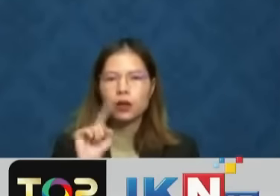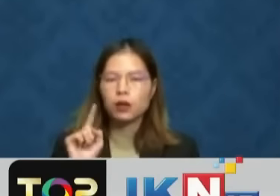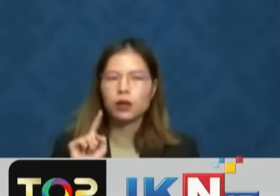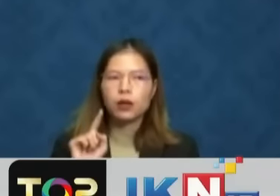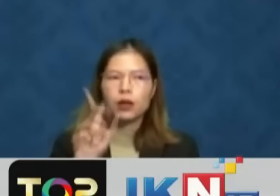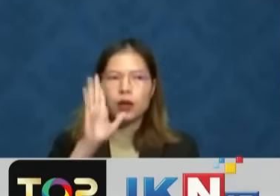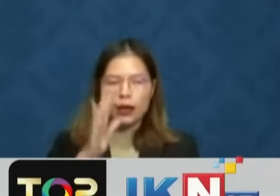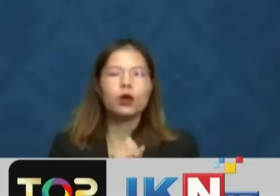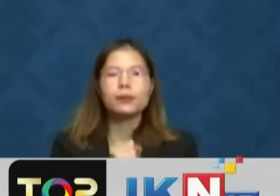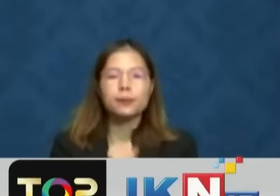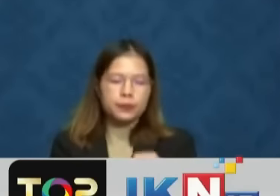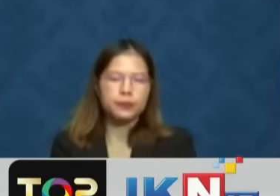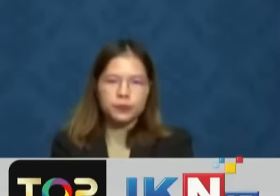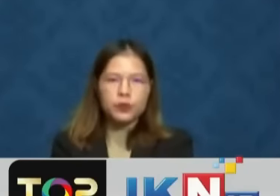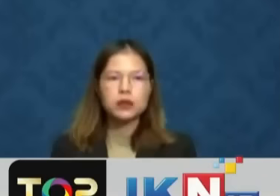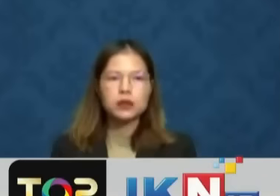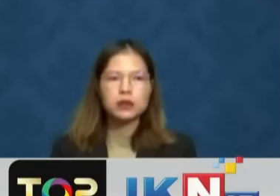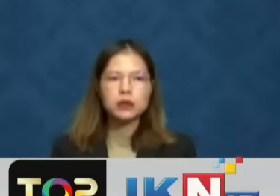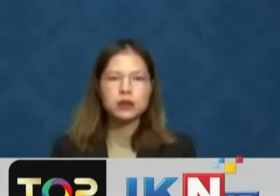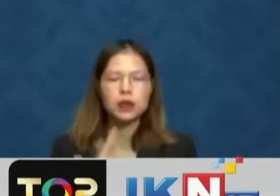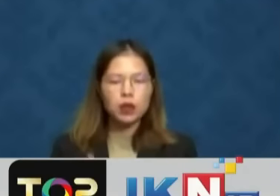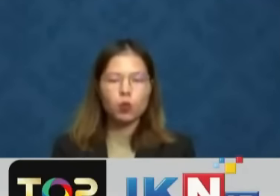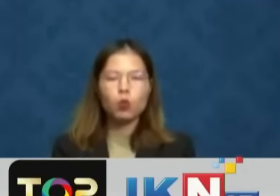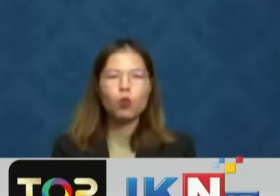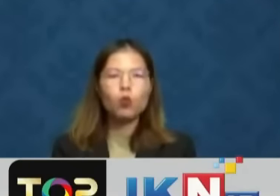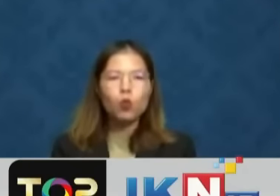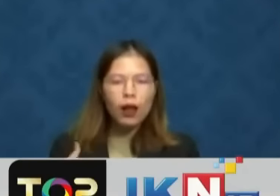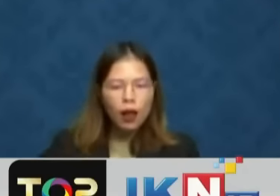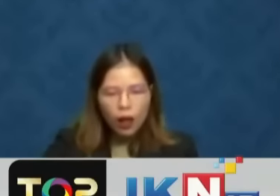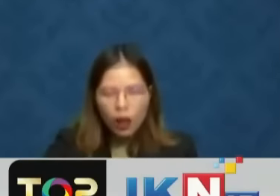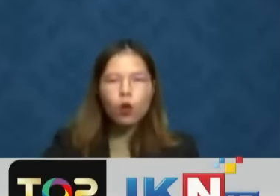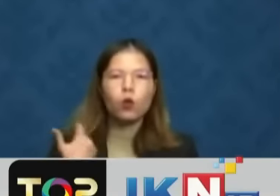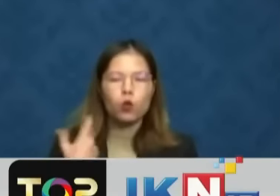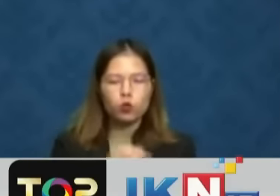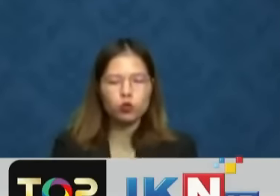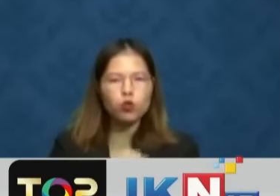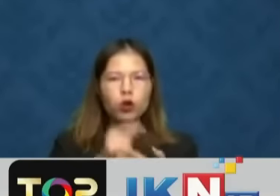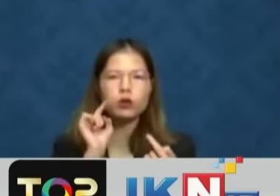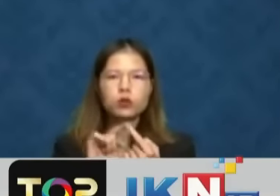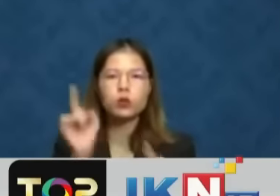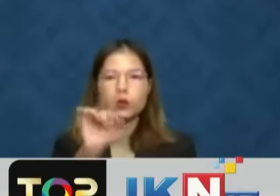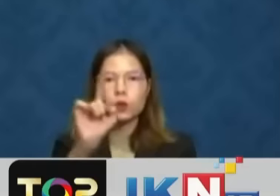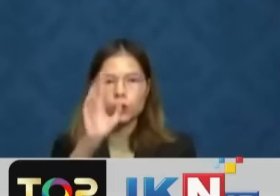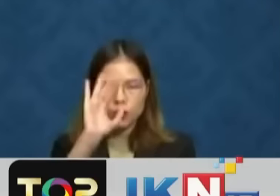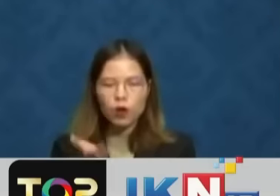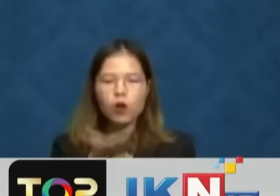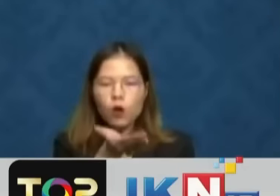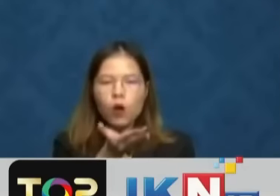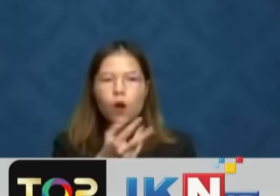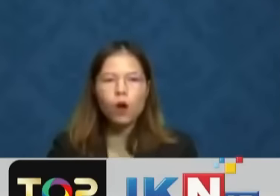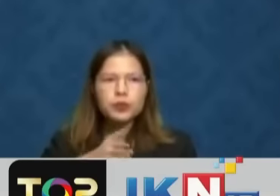ชาวแรงงานเราต้องอยู่ให้ได้พวกเราช่วยกันได้ไหมกับการที่จะไปขอหาลือกับ